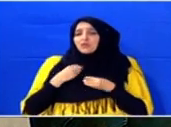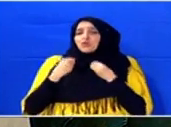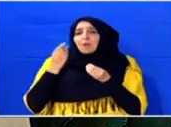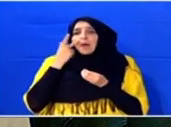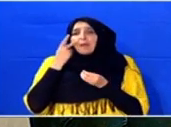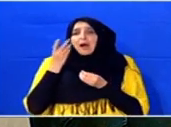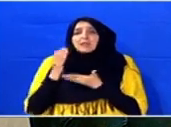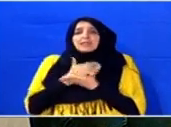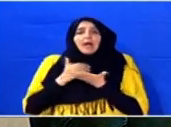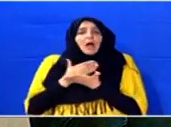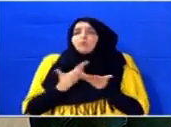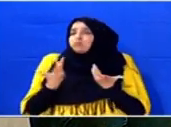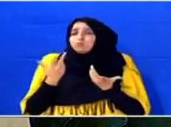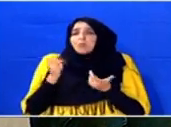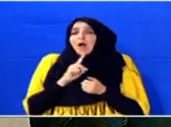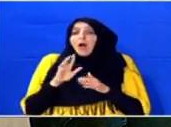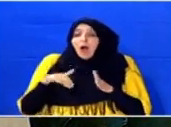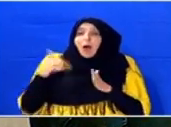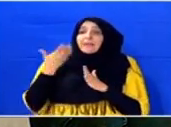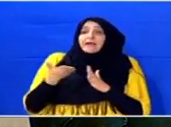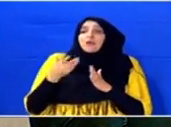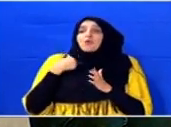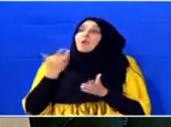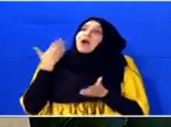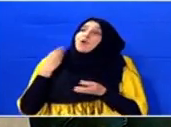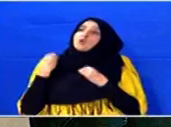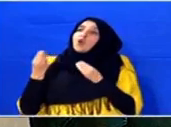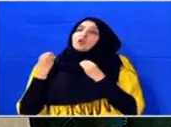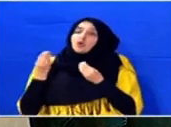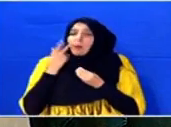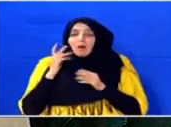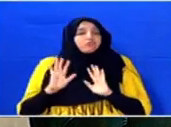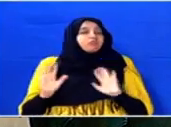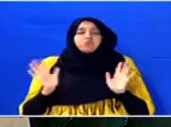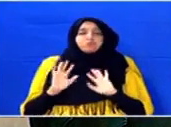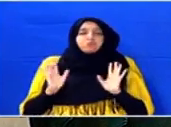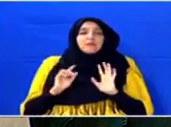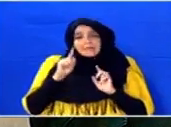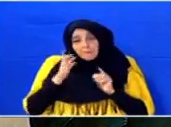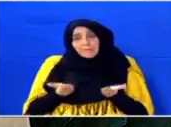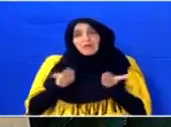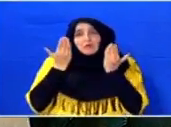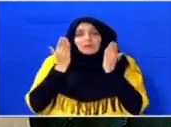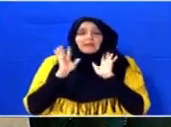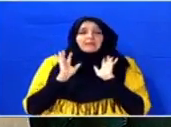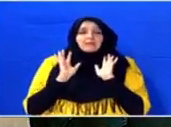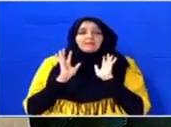لابيك الان بعد موافقه يقول انا دعوه الخير